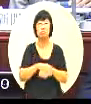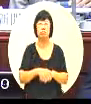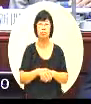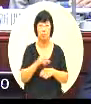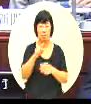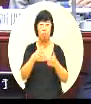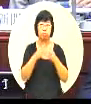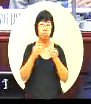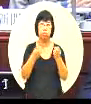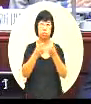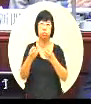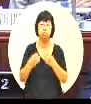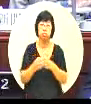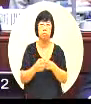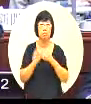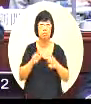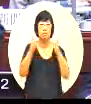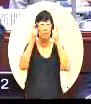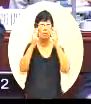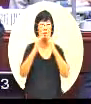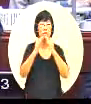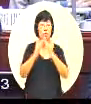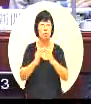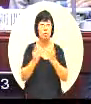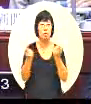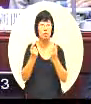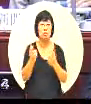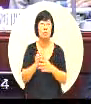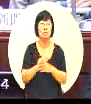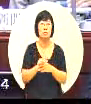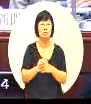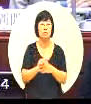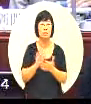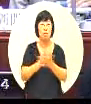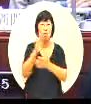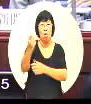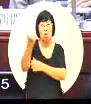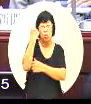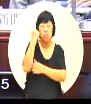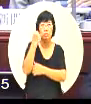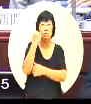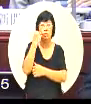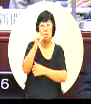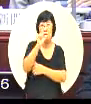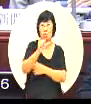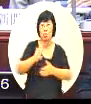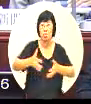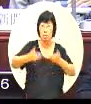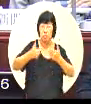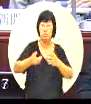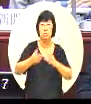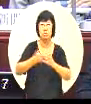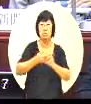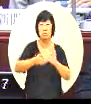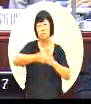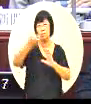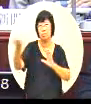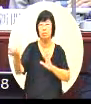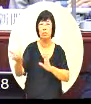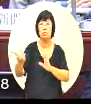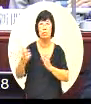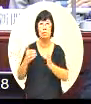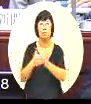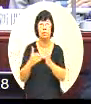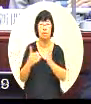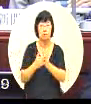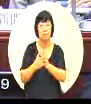是说，今天高雄市等后面后进五轻的迁移以后，那到底我想我们